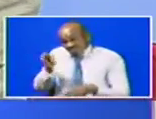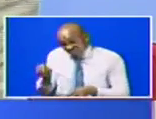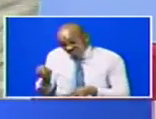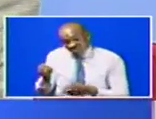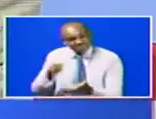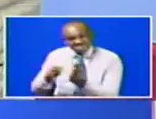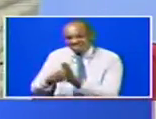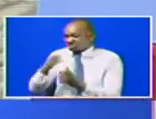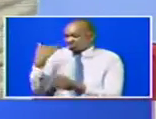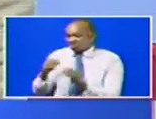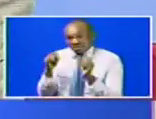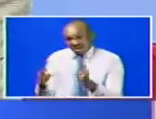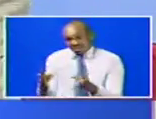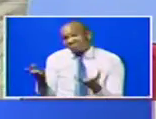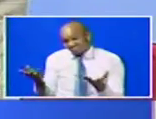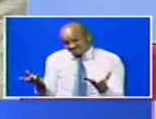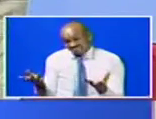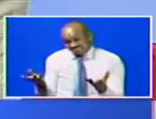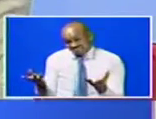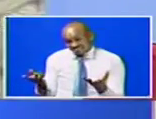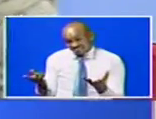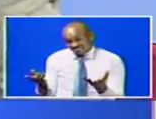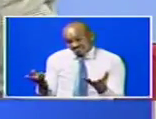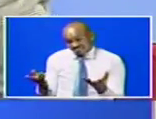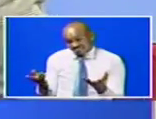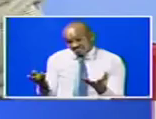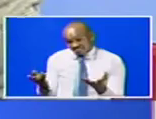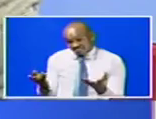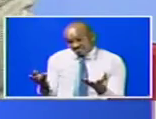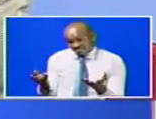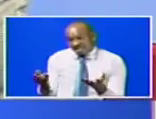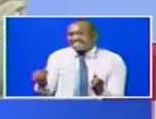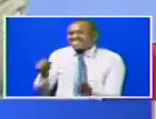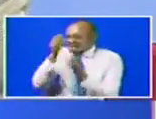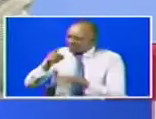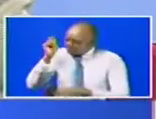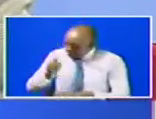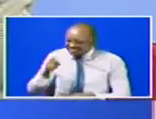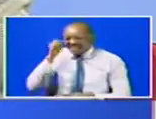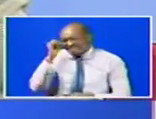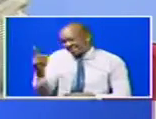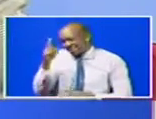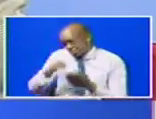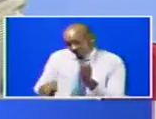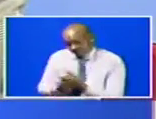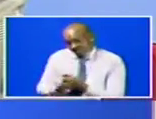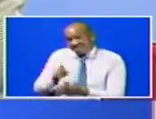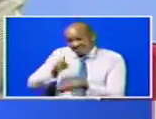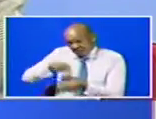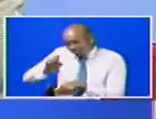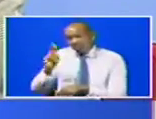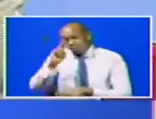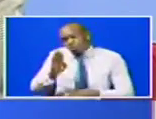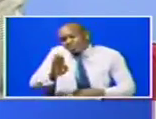hiyo brake itasimama, na ndio maana brakes zinaitwa friction brakes. Dereva ni lazima kuelewa kwamba vile ambavyo natumia